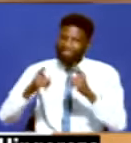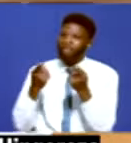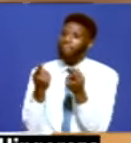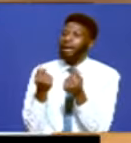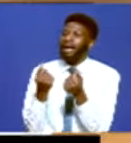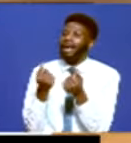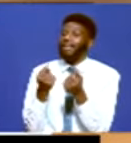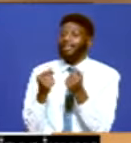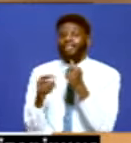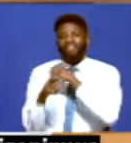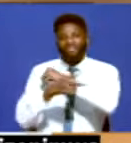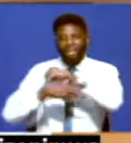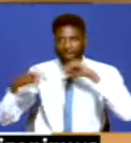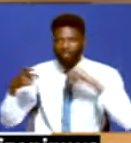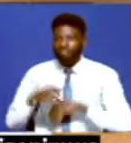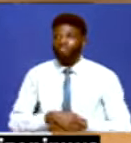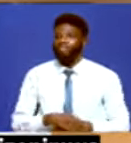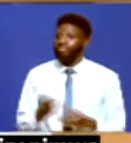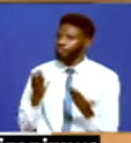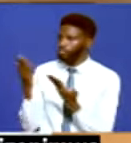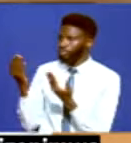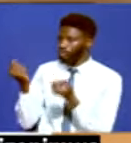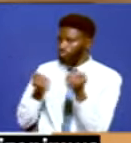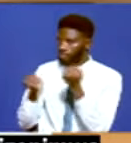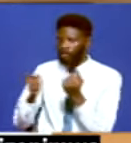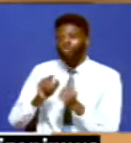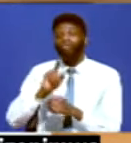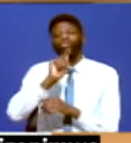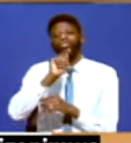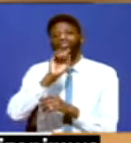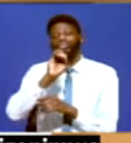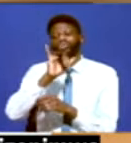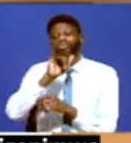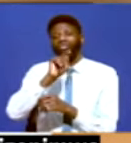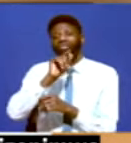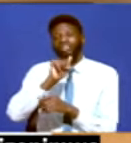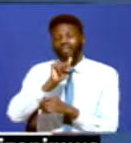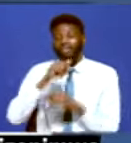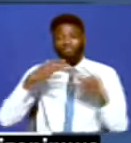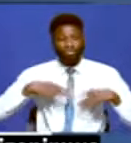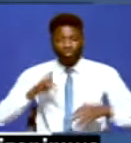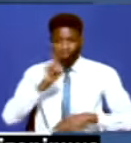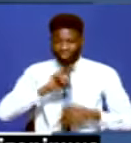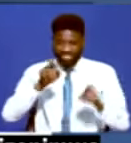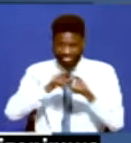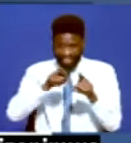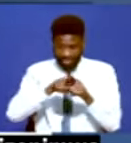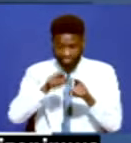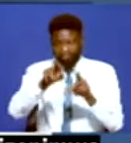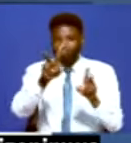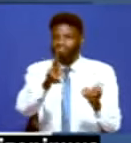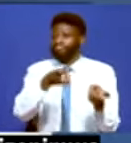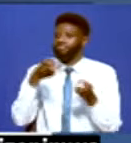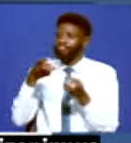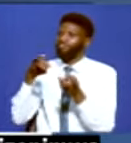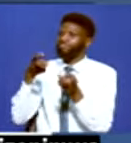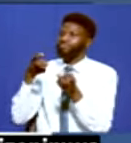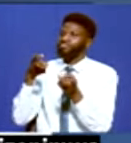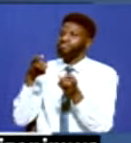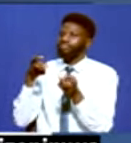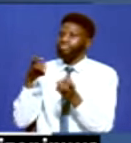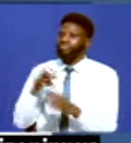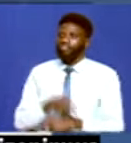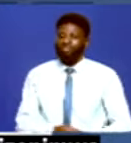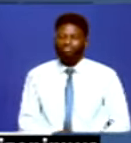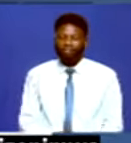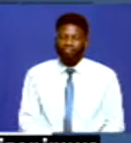hayo. Gari aina ya Toyota Vitz ambayo washukiwa hao walikuwa wakitumia pia lilinaswa. Nikiripotia Dira ya Magwiji, jina langu ni